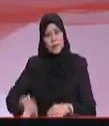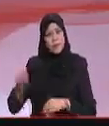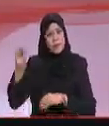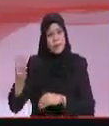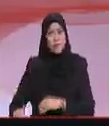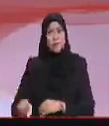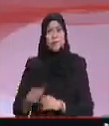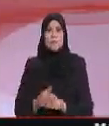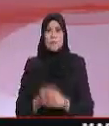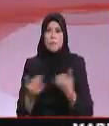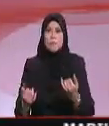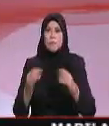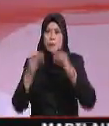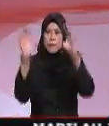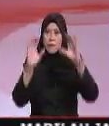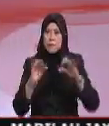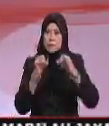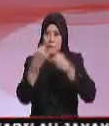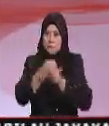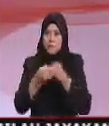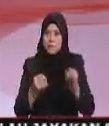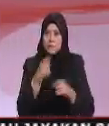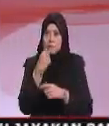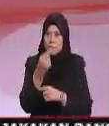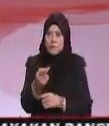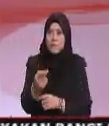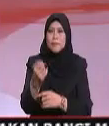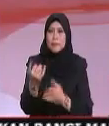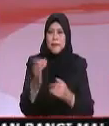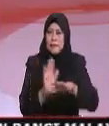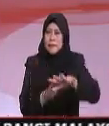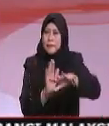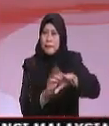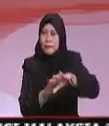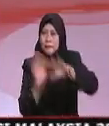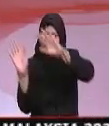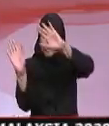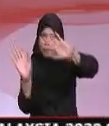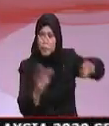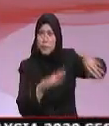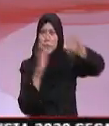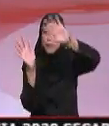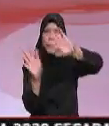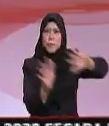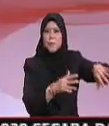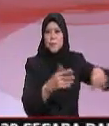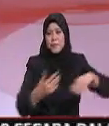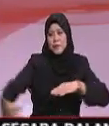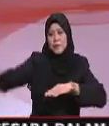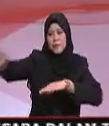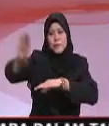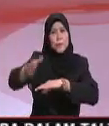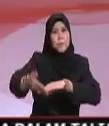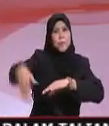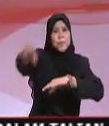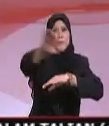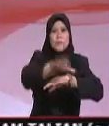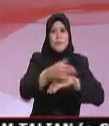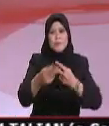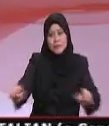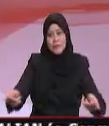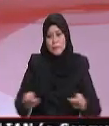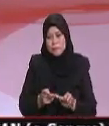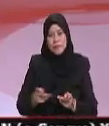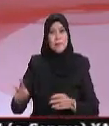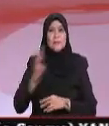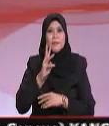Jabatan Meteorologi Malaysia masih lagi mengekalkan amaran angin kencang dan juga laut bergelora melibatkan kesemua kawasan